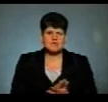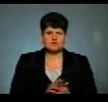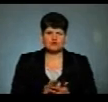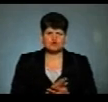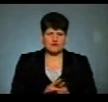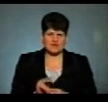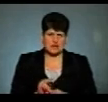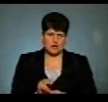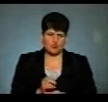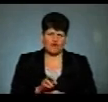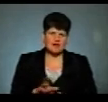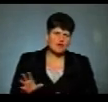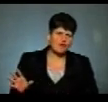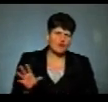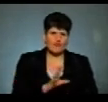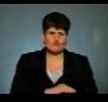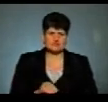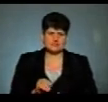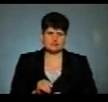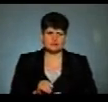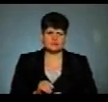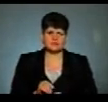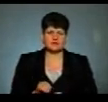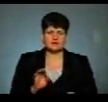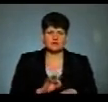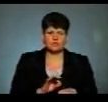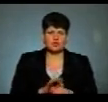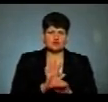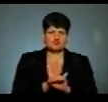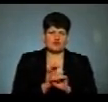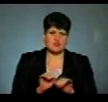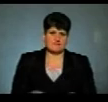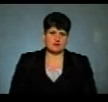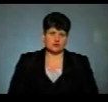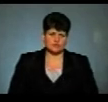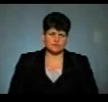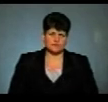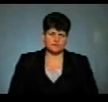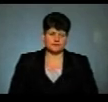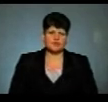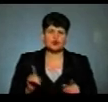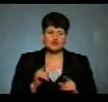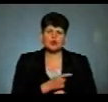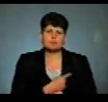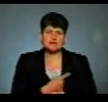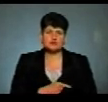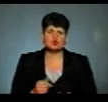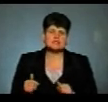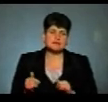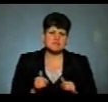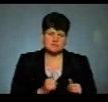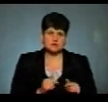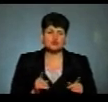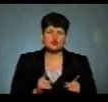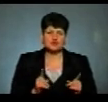безкоштовне лікування усіх пацієнтів з коронавірусом. Щодо медичного забезпечення,